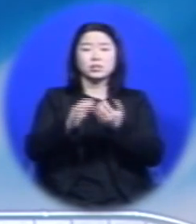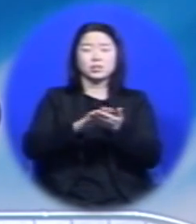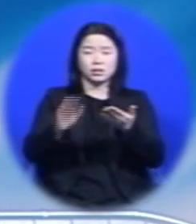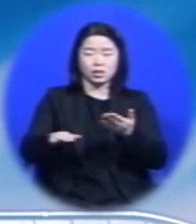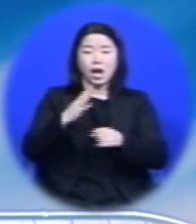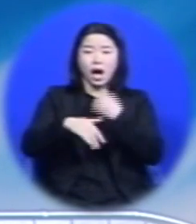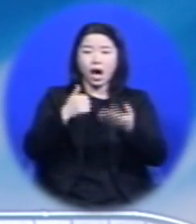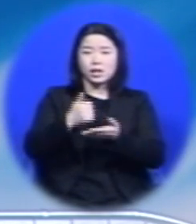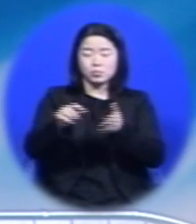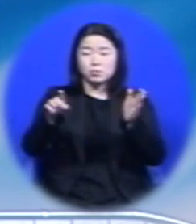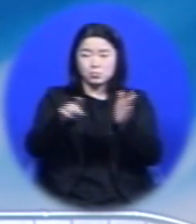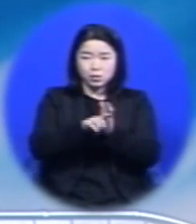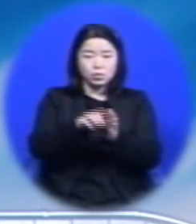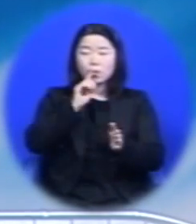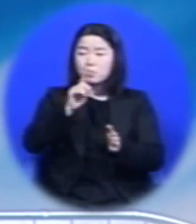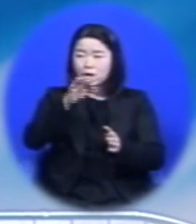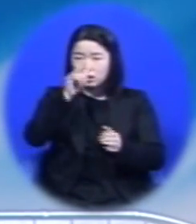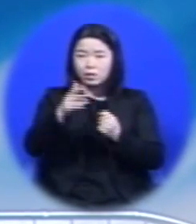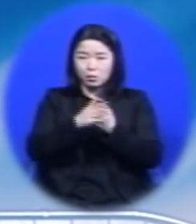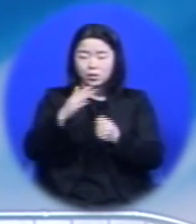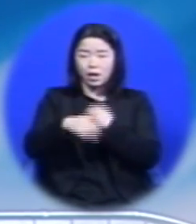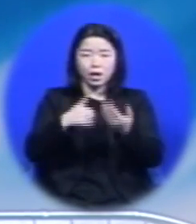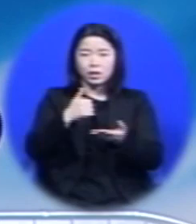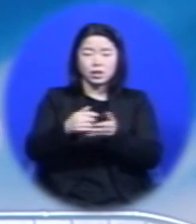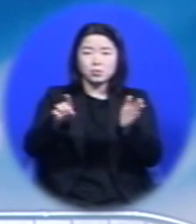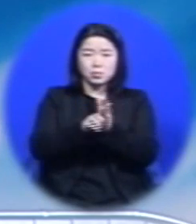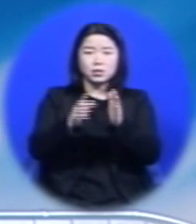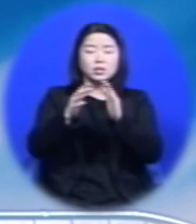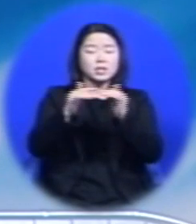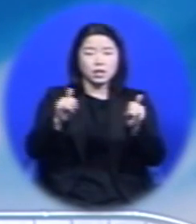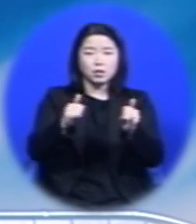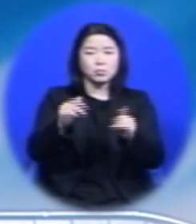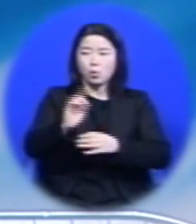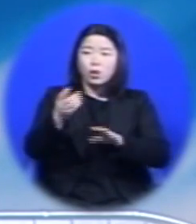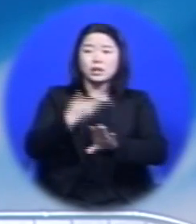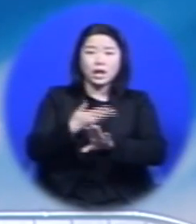믿는 다니까 하나님을 믿는 사람은 뭔가 다를 거